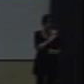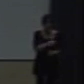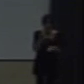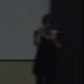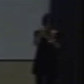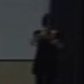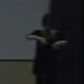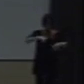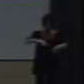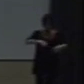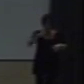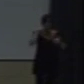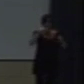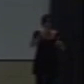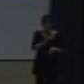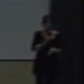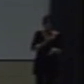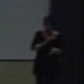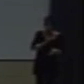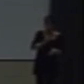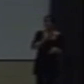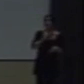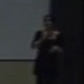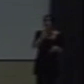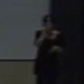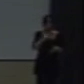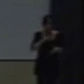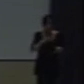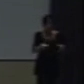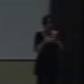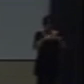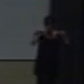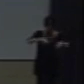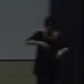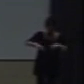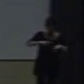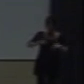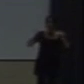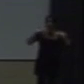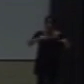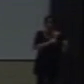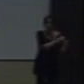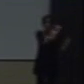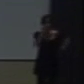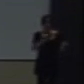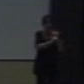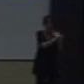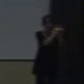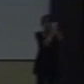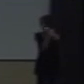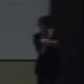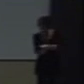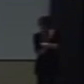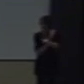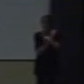que organitza el Consell Municipal de Benestar Social, per molt que hagi canviat el panorama audiovisual, periodístic, la manera